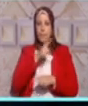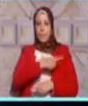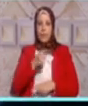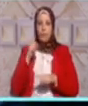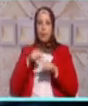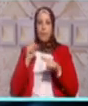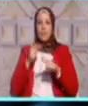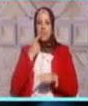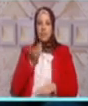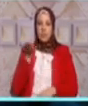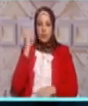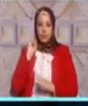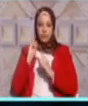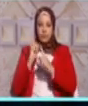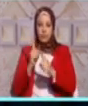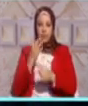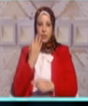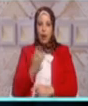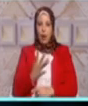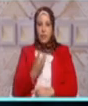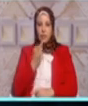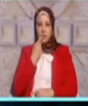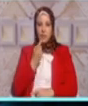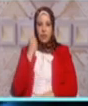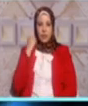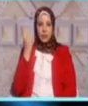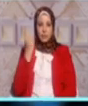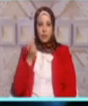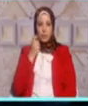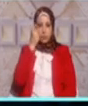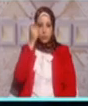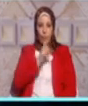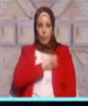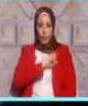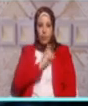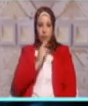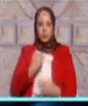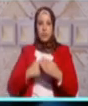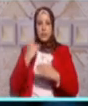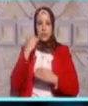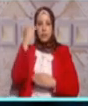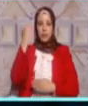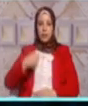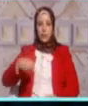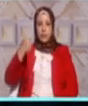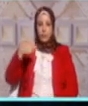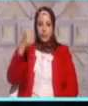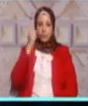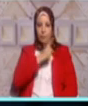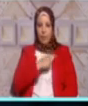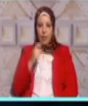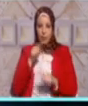سنوات ماضيه من 3-4 سنين كنا بنسمع ان في ناس جابت اكتر من 100%، فده دليل على